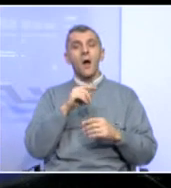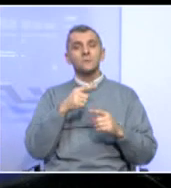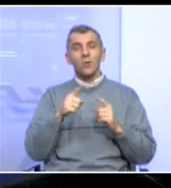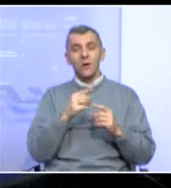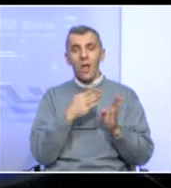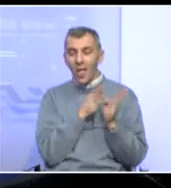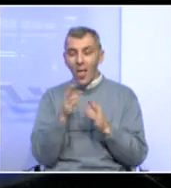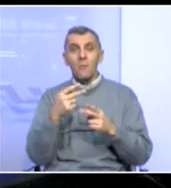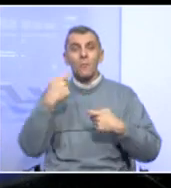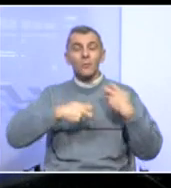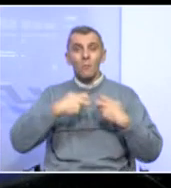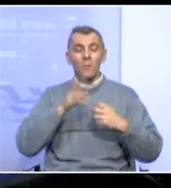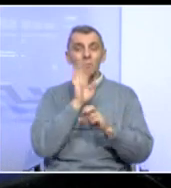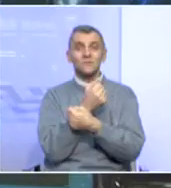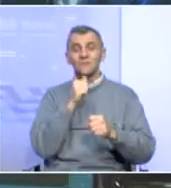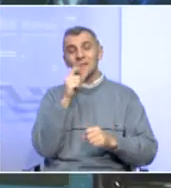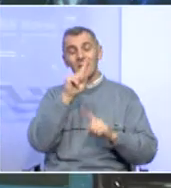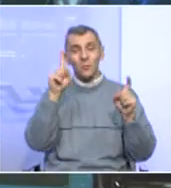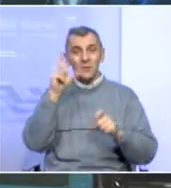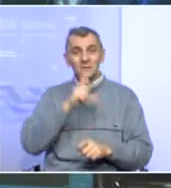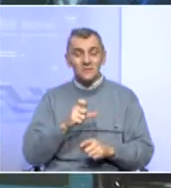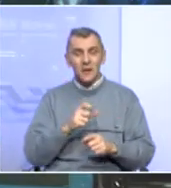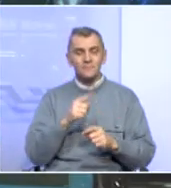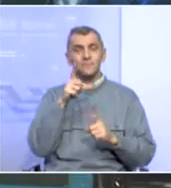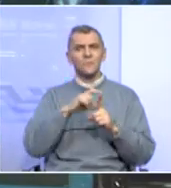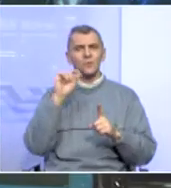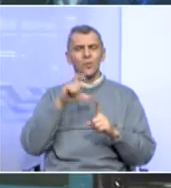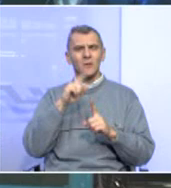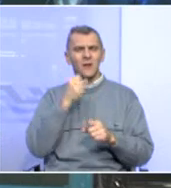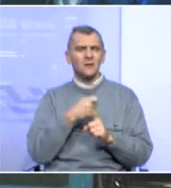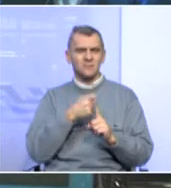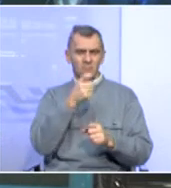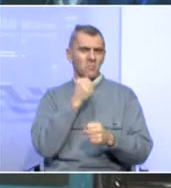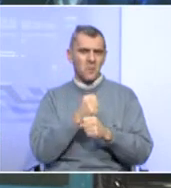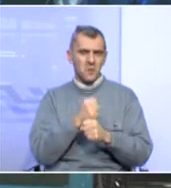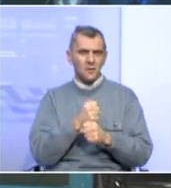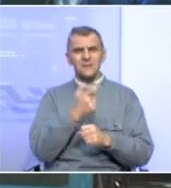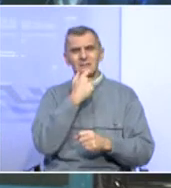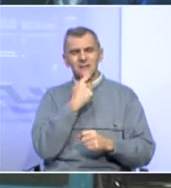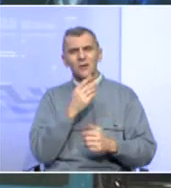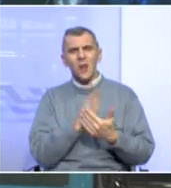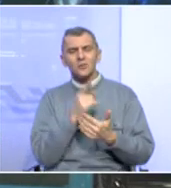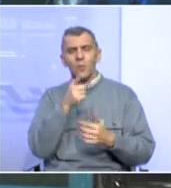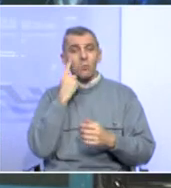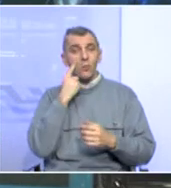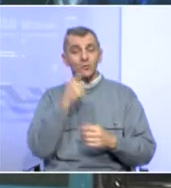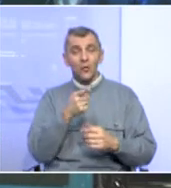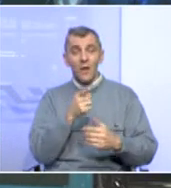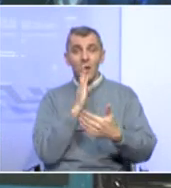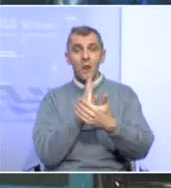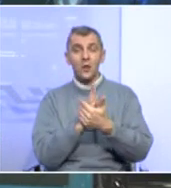Hercegovina? Ovako, Dodik radi staru mantru. Znači, pokušava na ovaj način